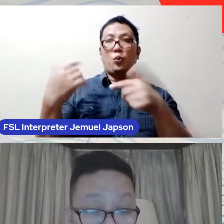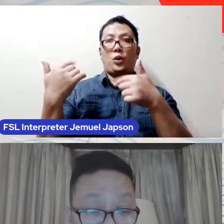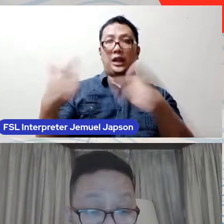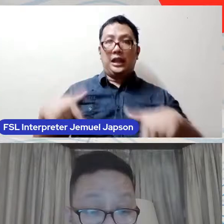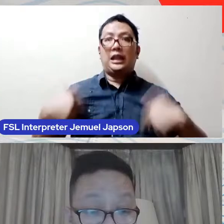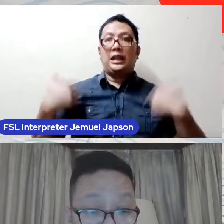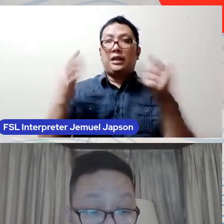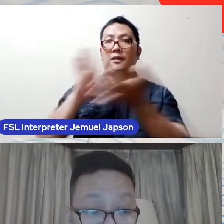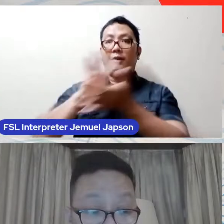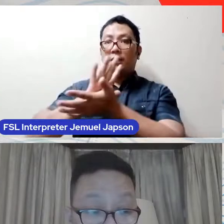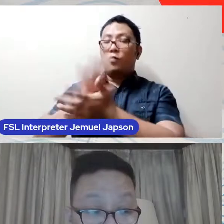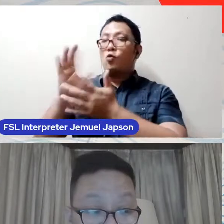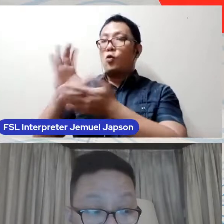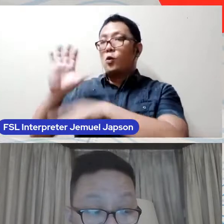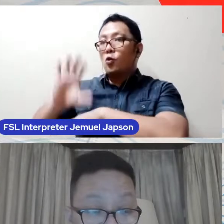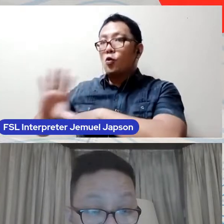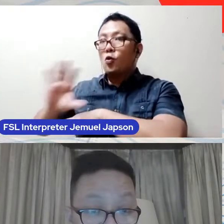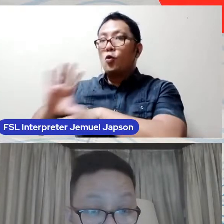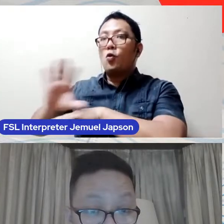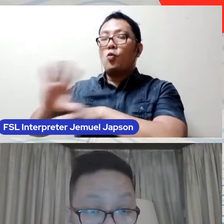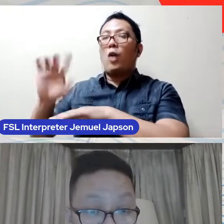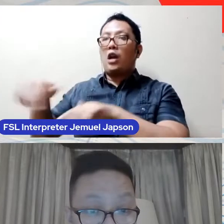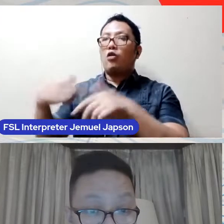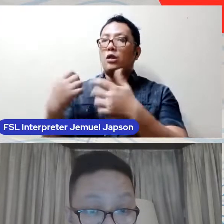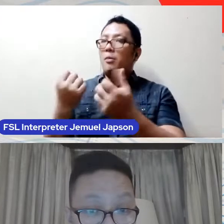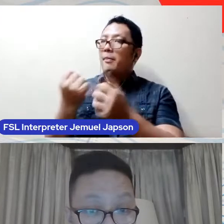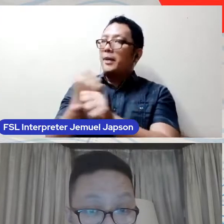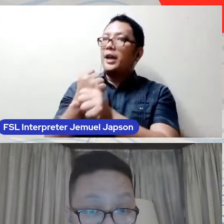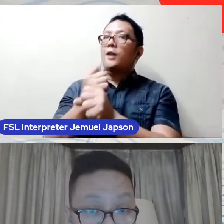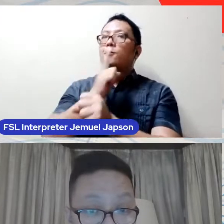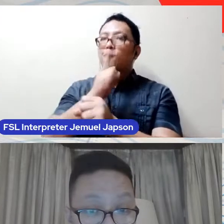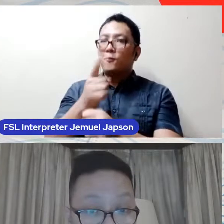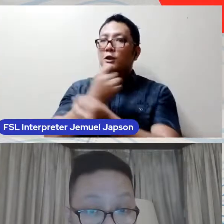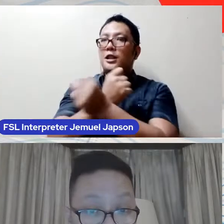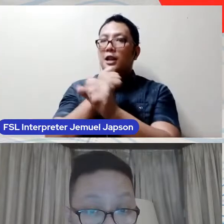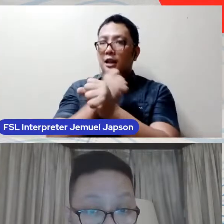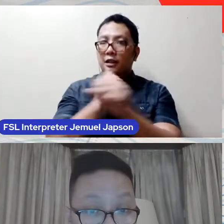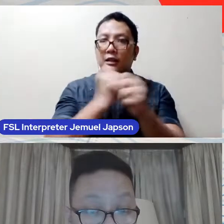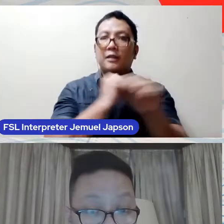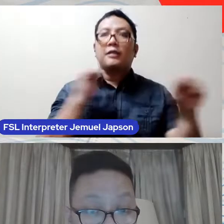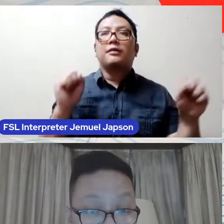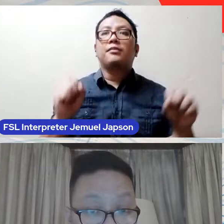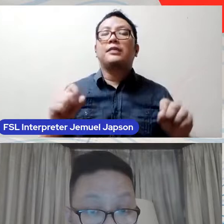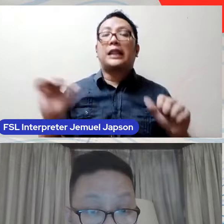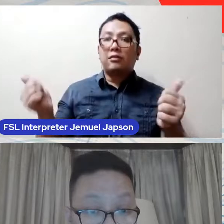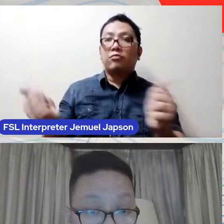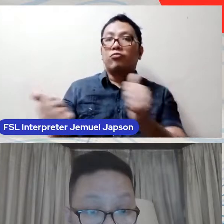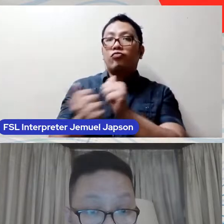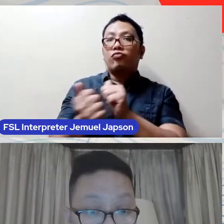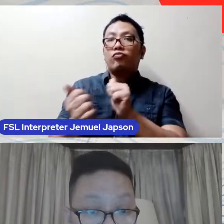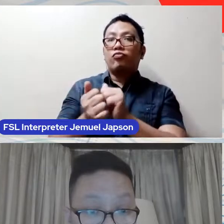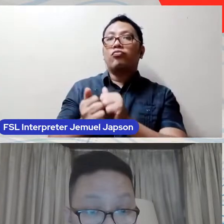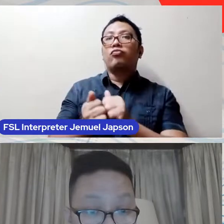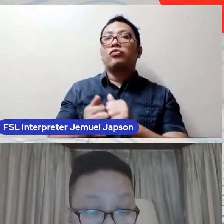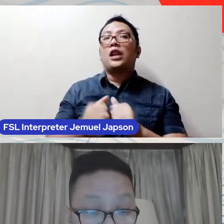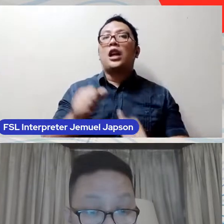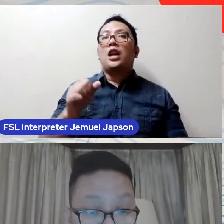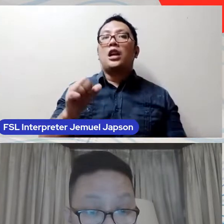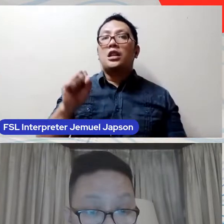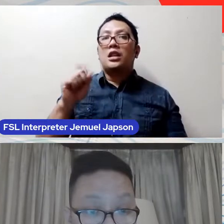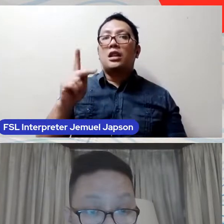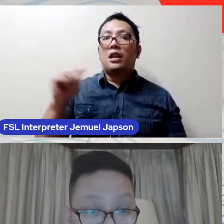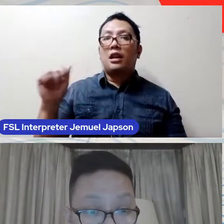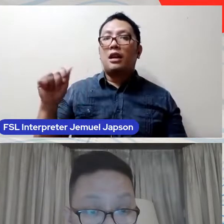Kinokonsulta po natin sila para sa mga safety protocols. At panghuli, nakasama po natin ang ISACA Manila. Sila po ay mga info